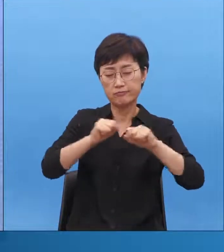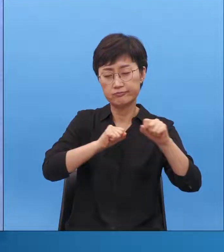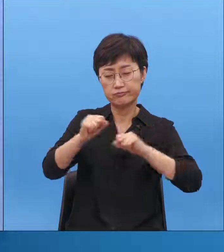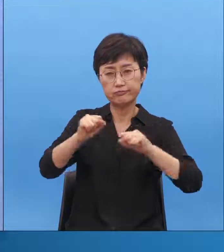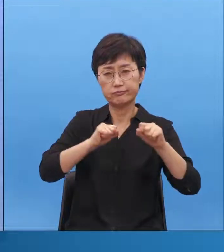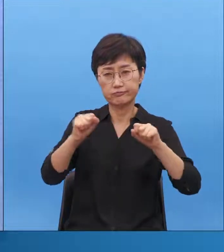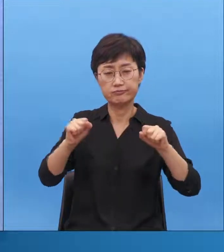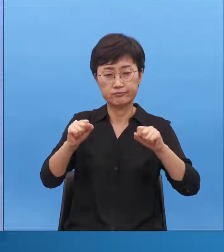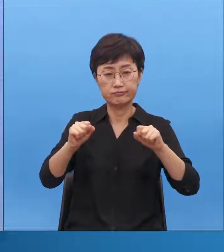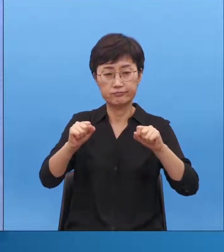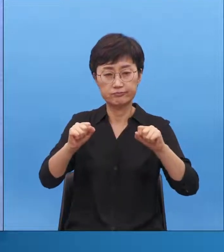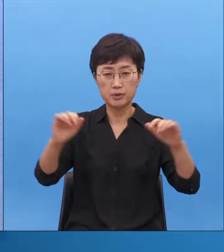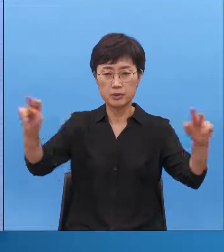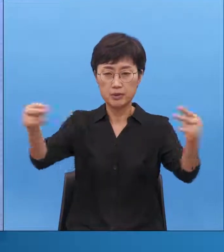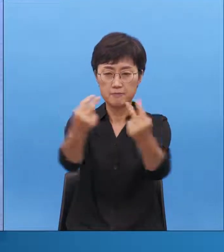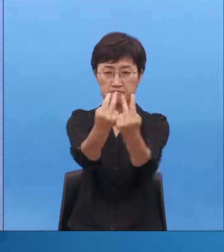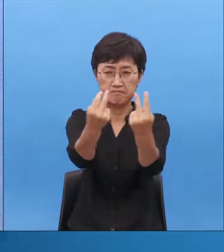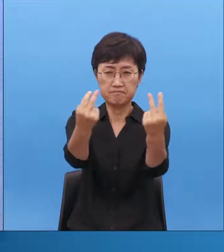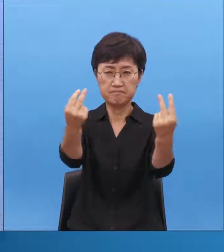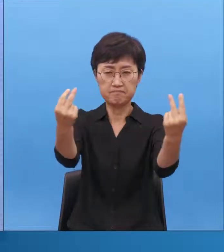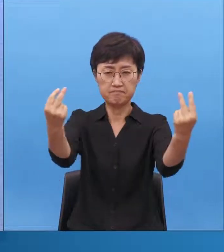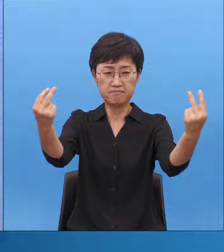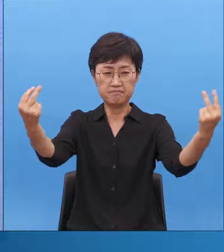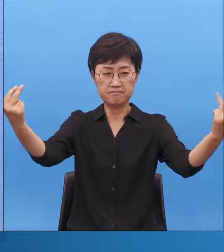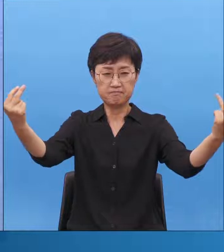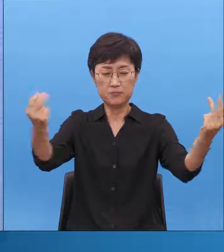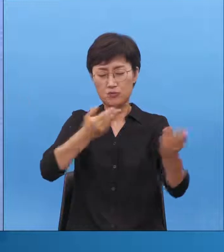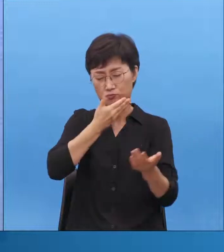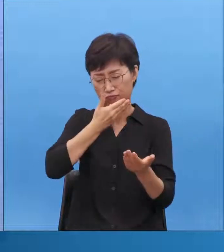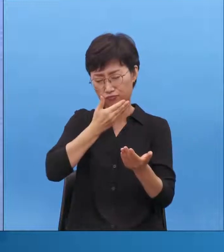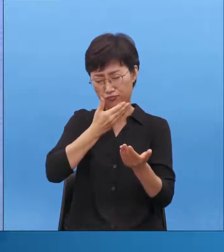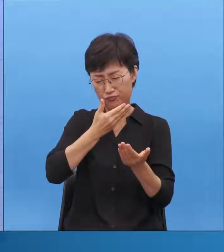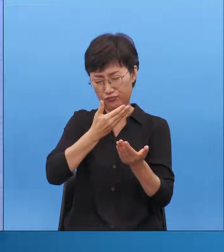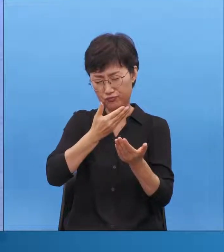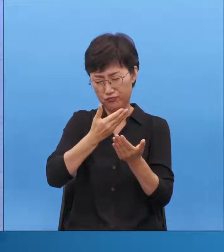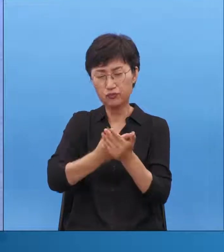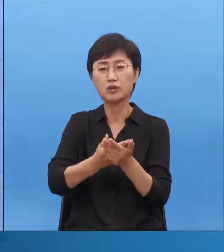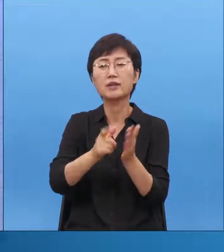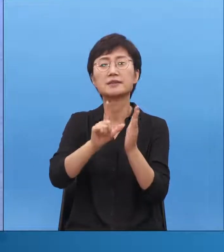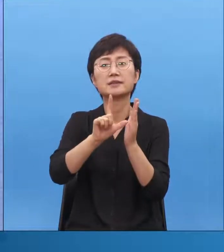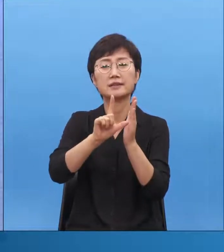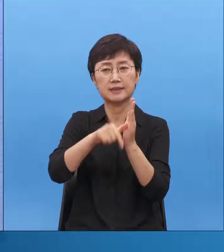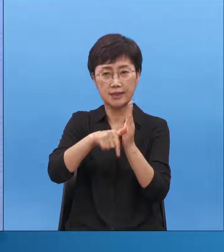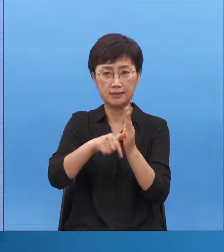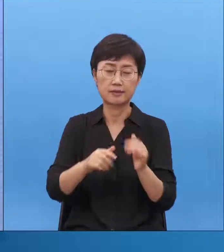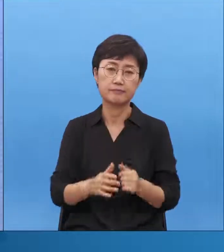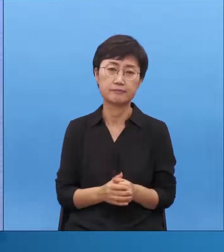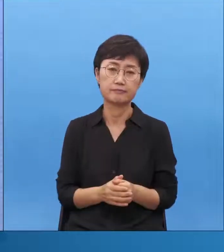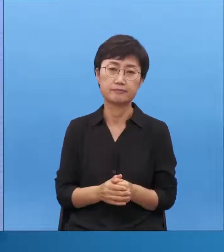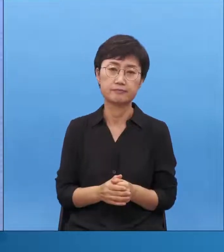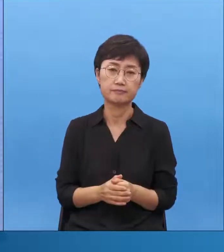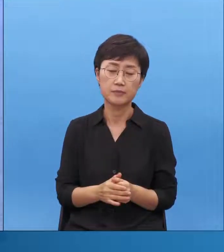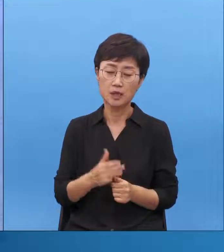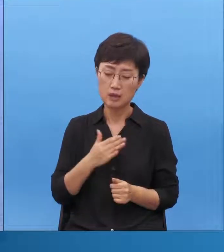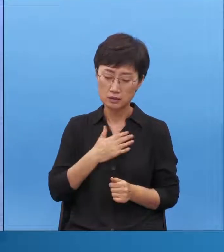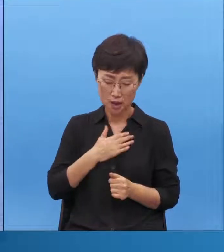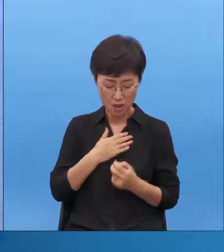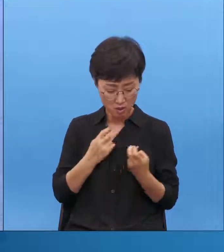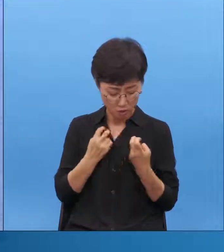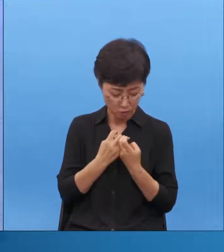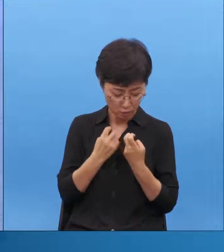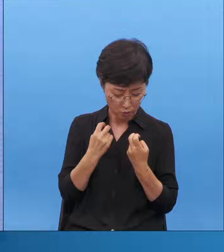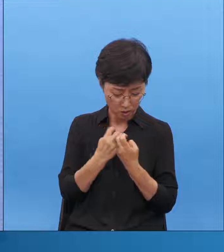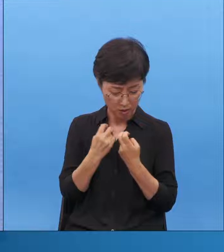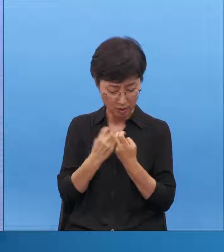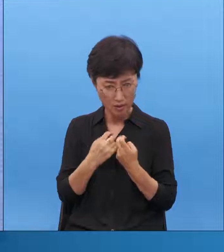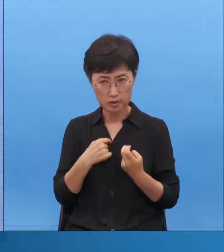보고 있는 역사적인 시작입니다. It's a historical beginning of seeing the evangelism movement. 어떻게 해야 될 But 겁니까? what are we going to